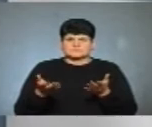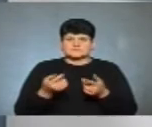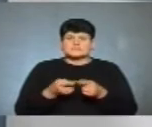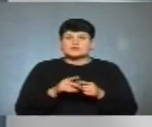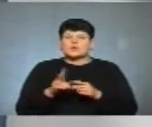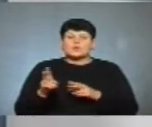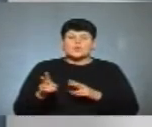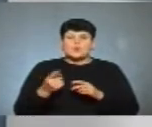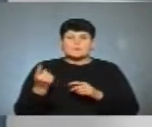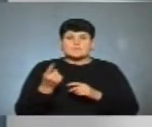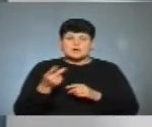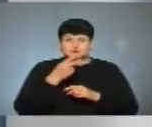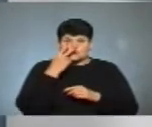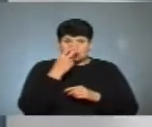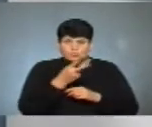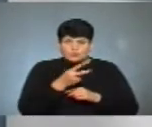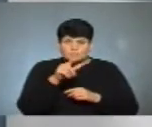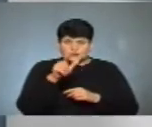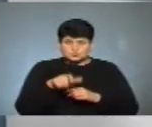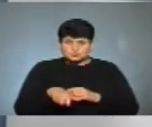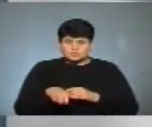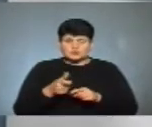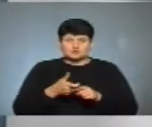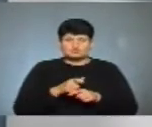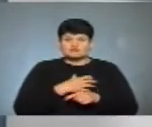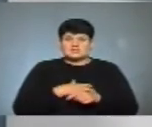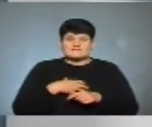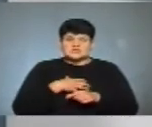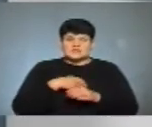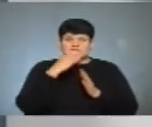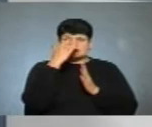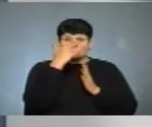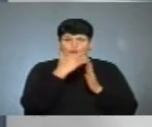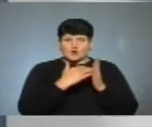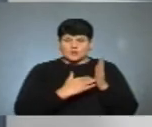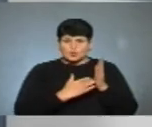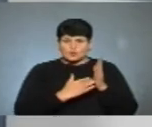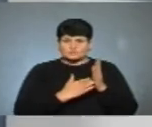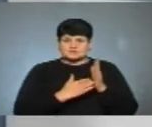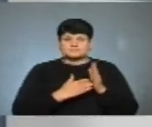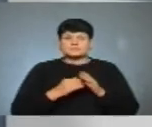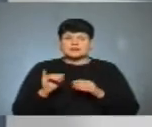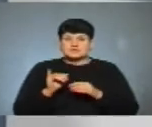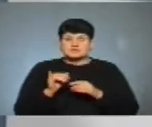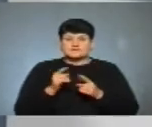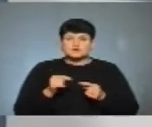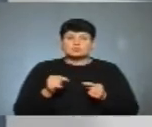Кого першого побачить людина, дуже важливо ще порядковість в бюлетені. І, відповідно,